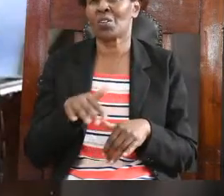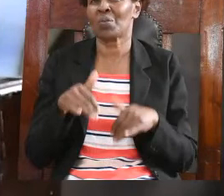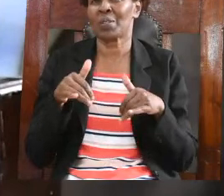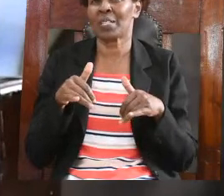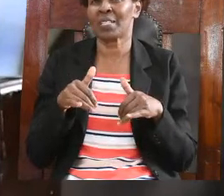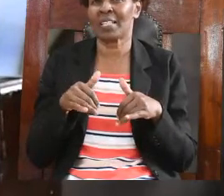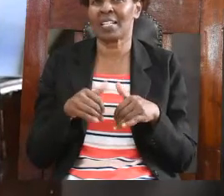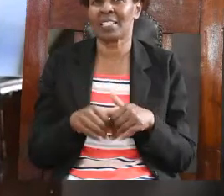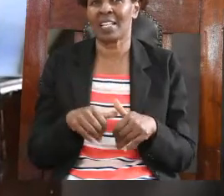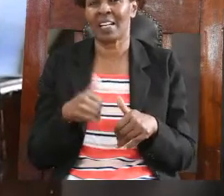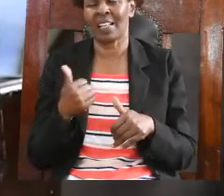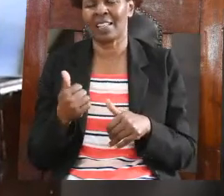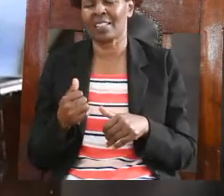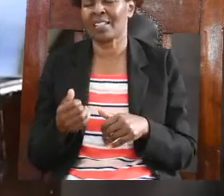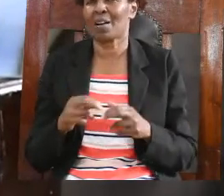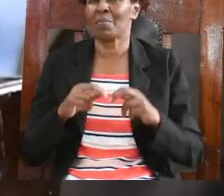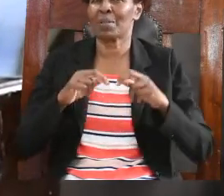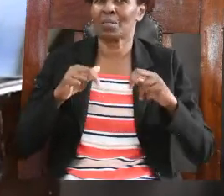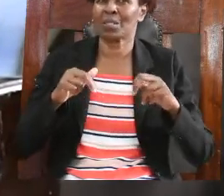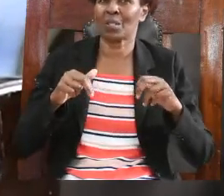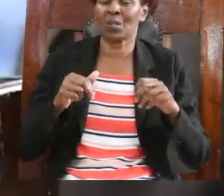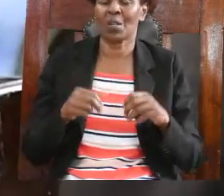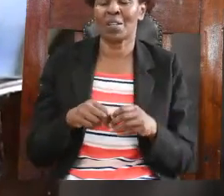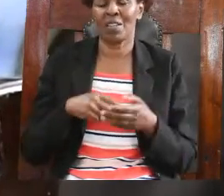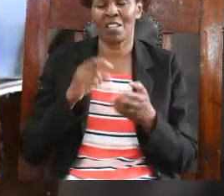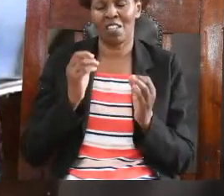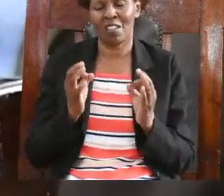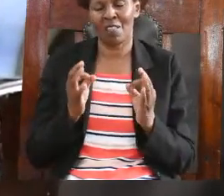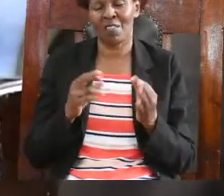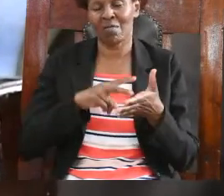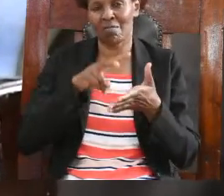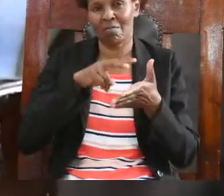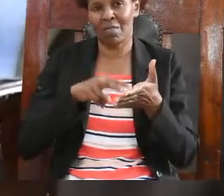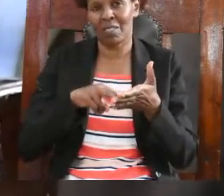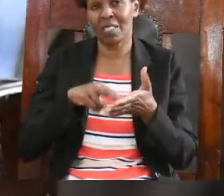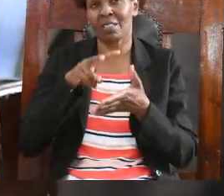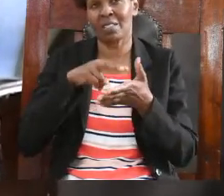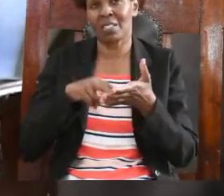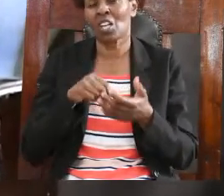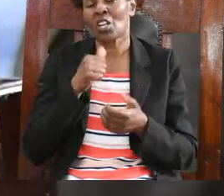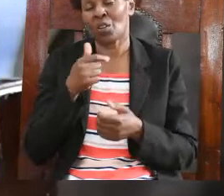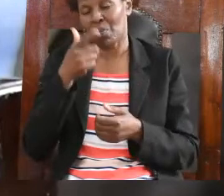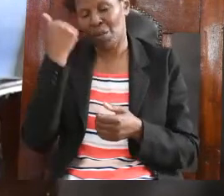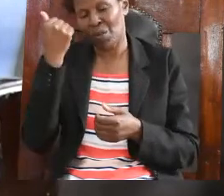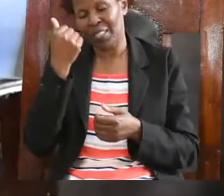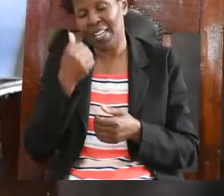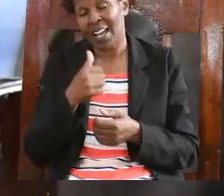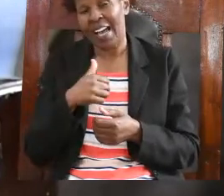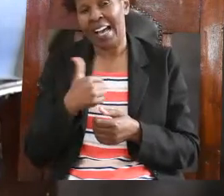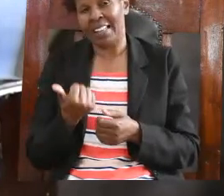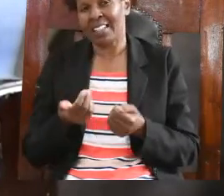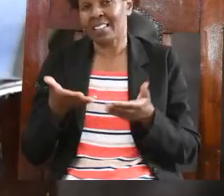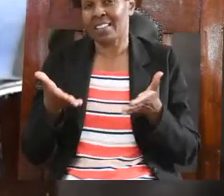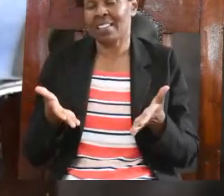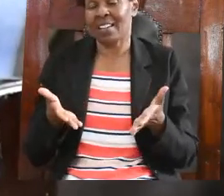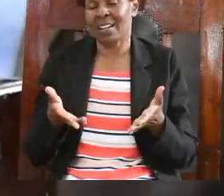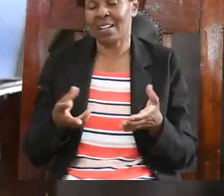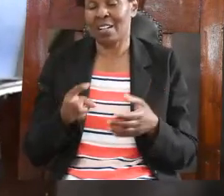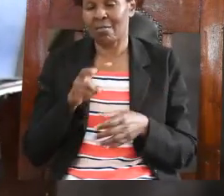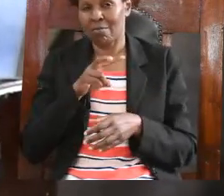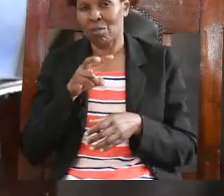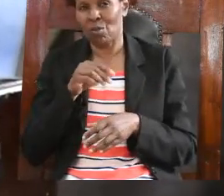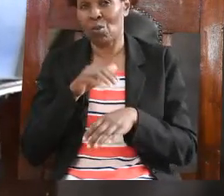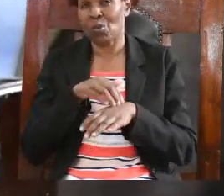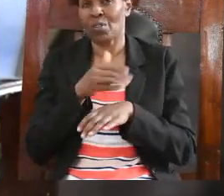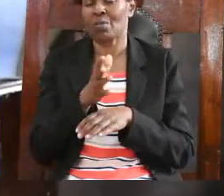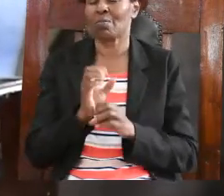ambaye atakusimamia. Kama ni kusoma neno, soma. Si kwa sababu kuna mtu ambaye anakusimamia akitazama, lakini